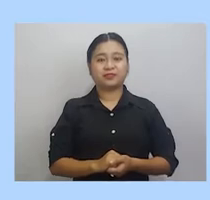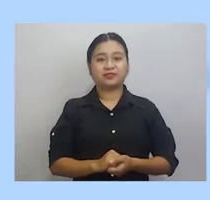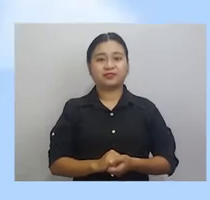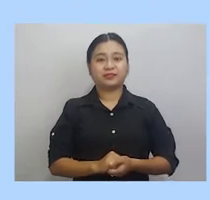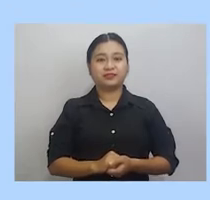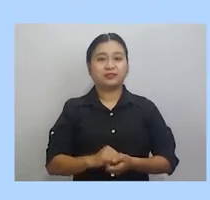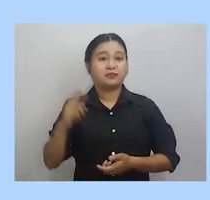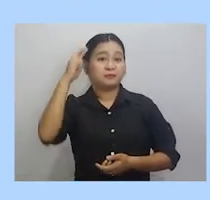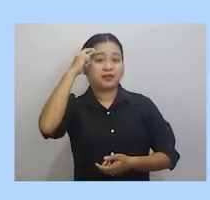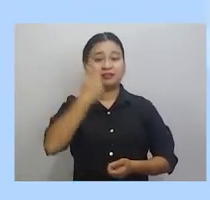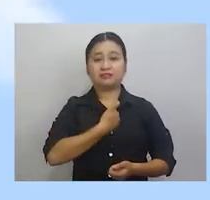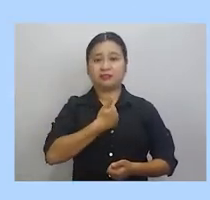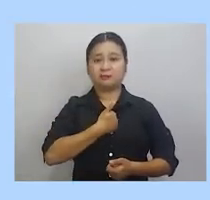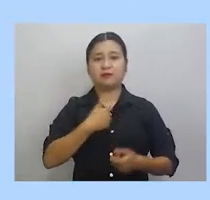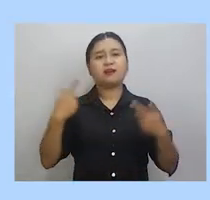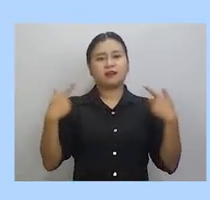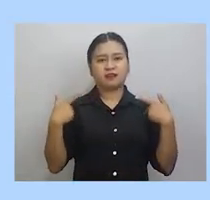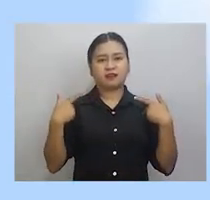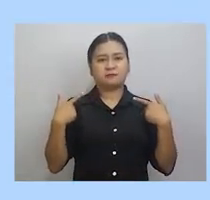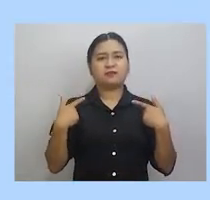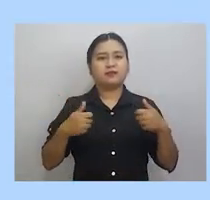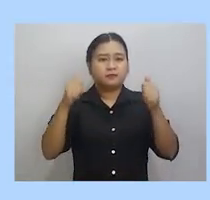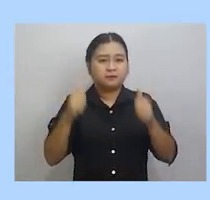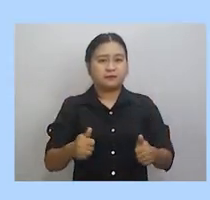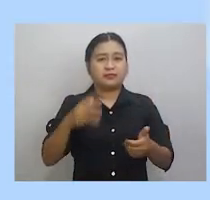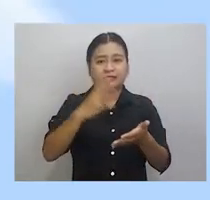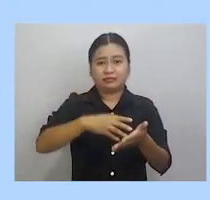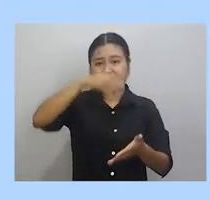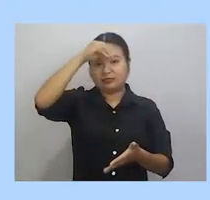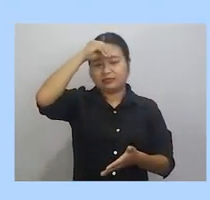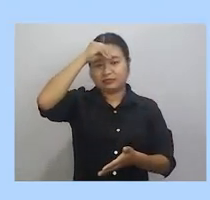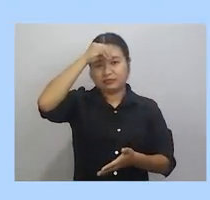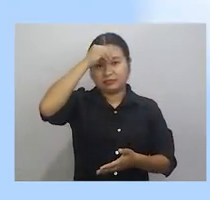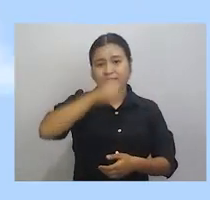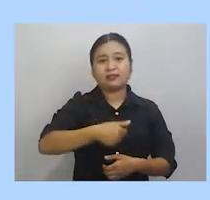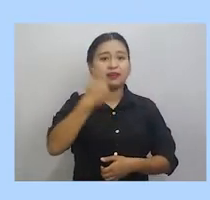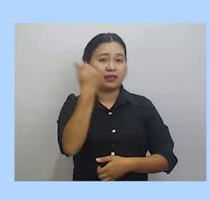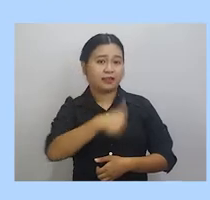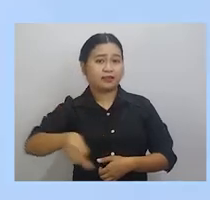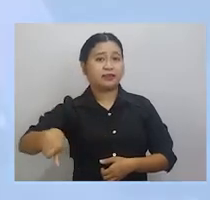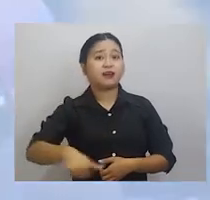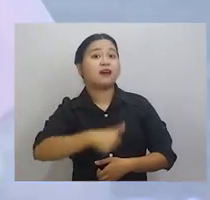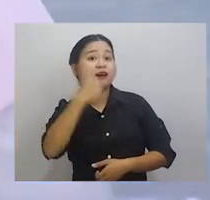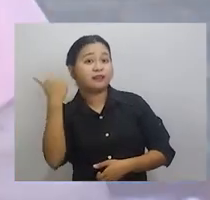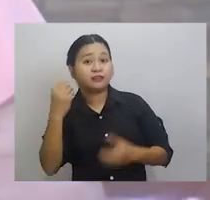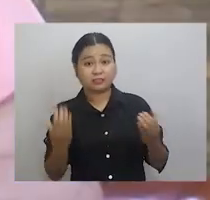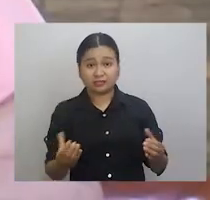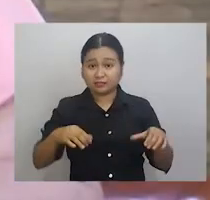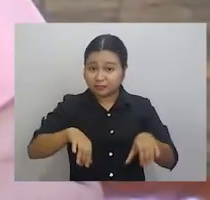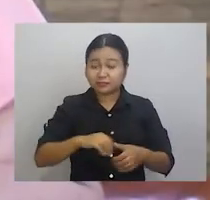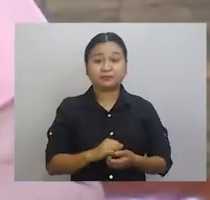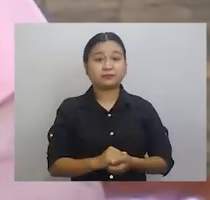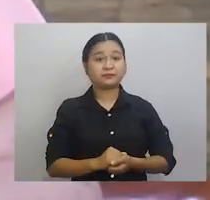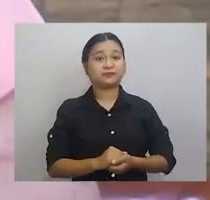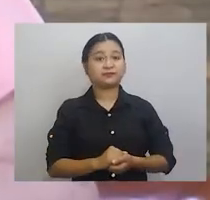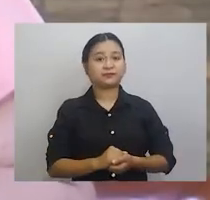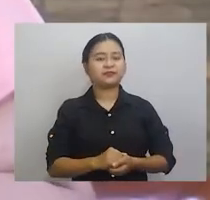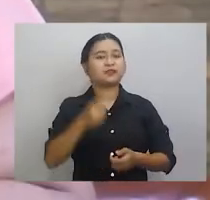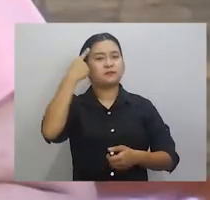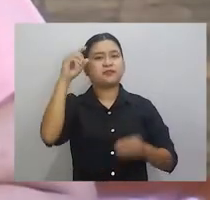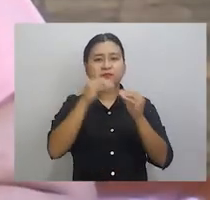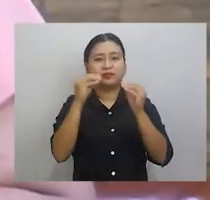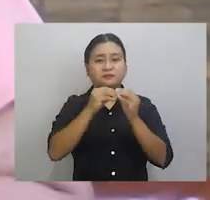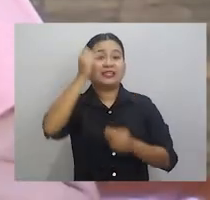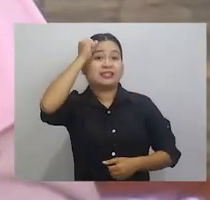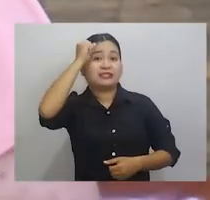Pagpapaalala sa sarili na mayroon pa tayong matututuhan sa iba pang mga pagkakataon. Upang lalo nating maintindihan